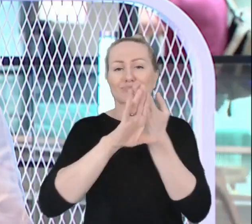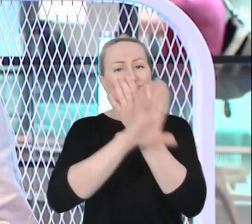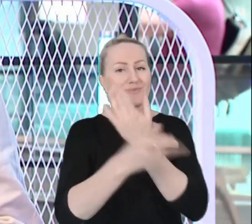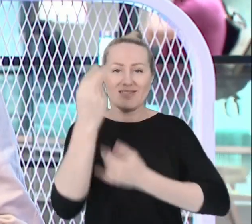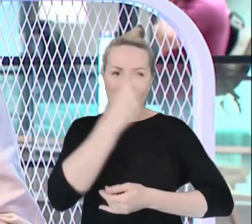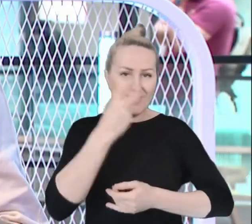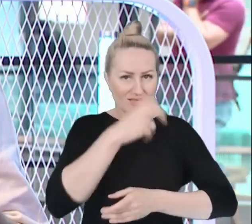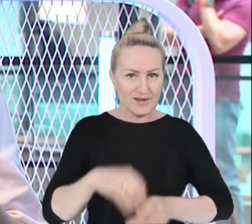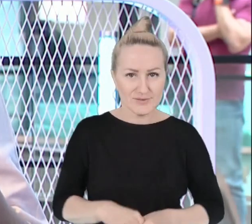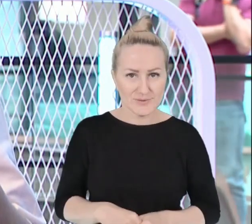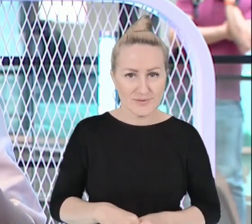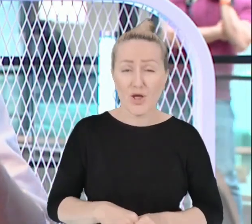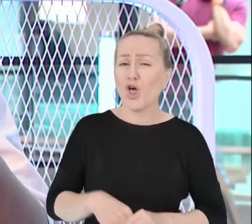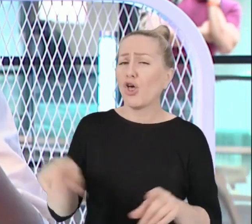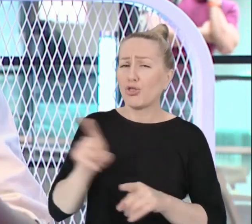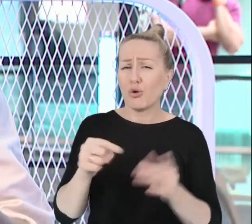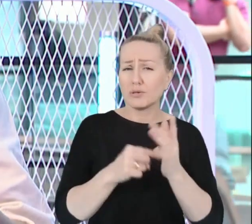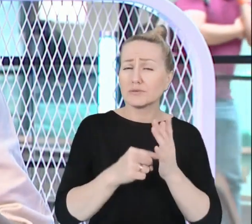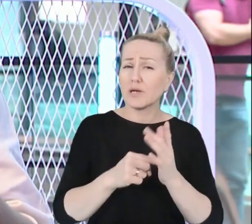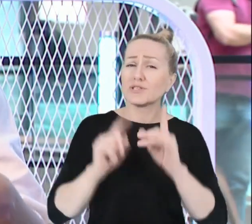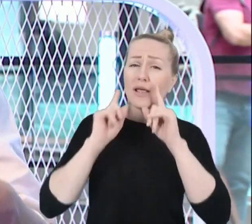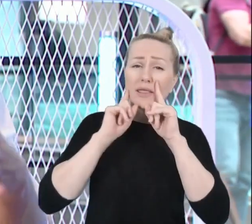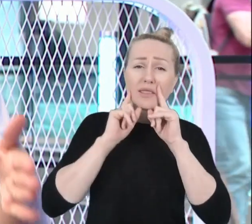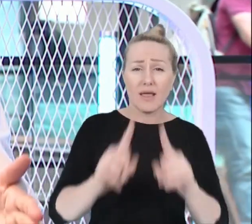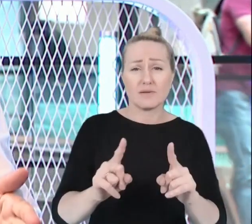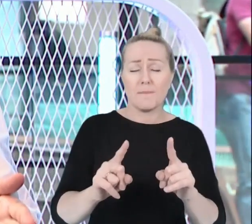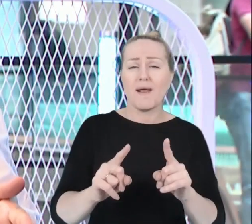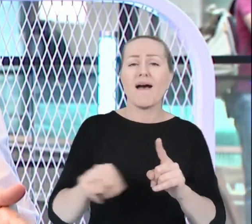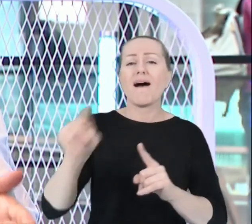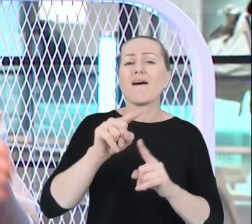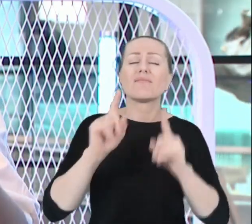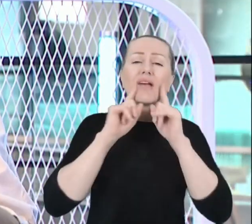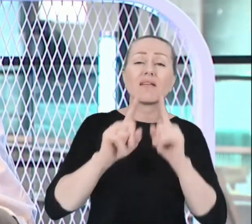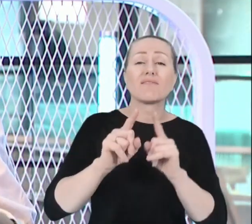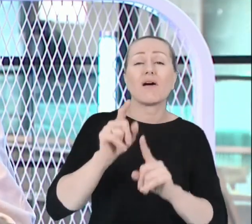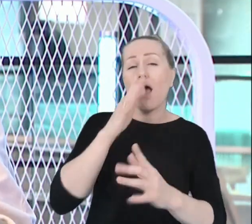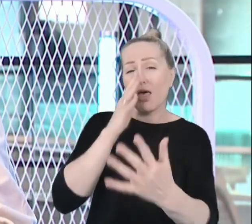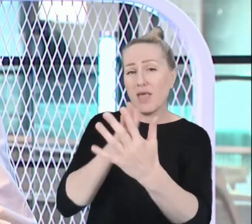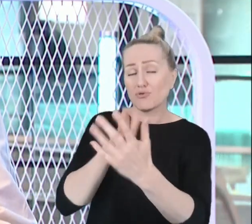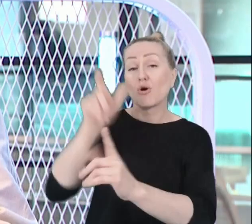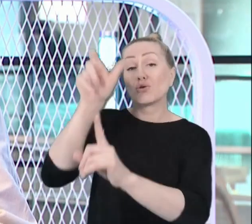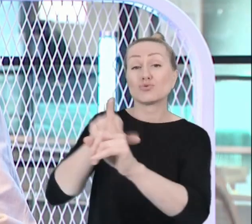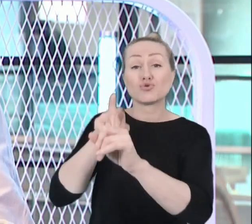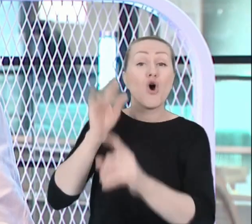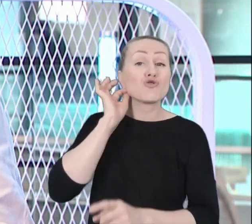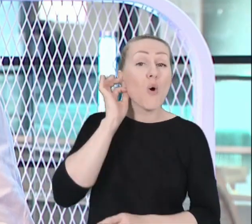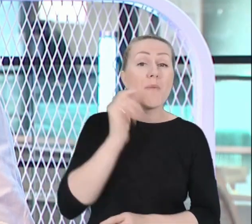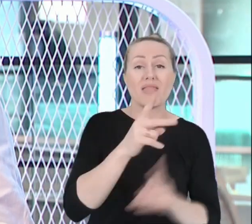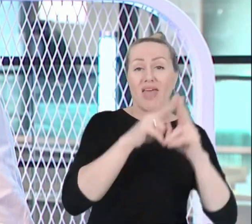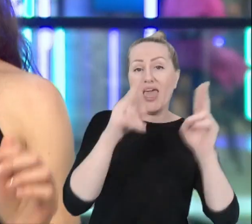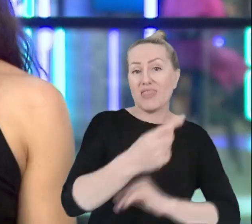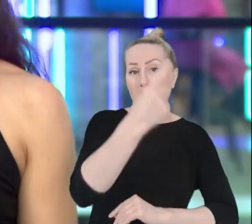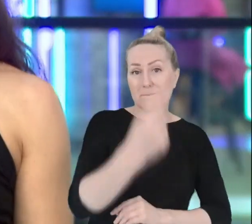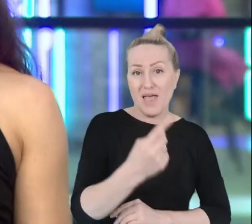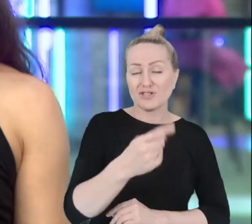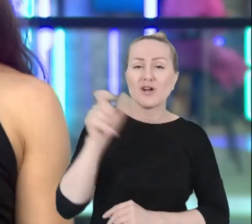Czyli tak naprawdę, jeśli chodzi o diagnozę, to kobiety faza pierwsza, mężczyźni, jakbyś powiedziała, czasem się mówi